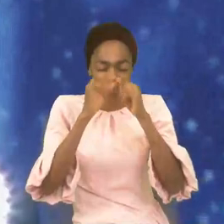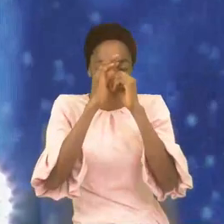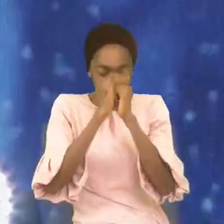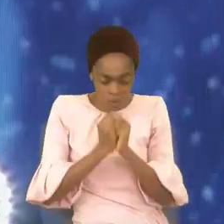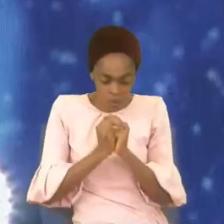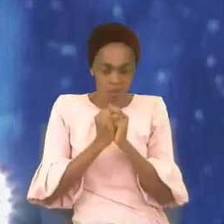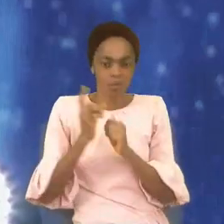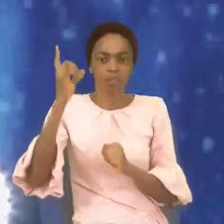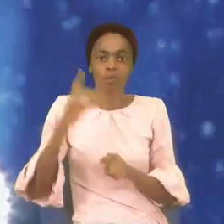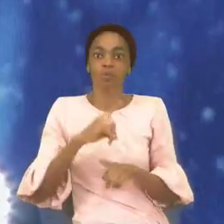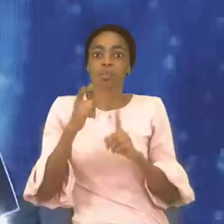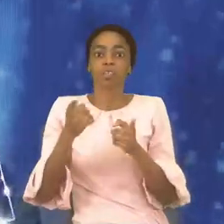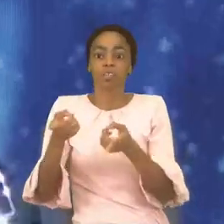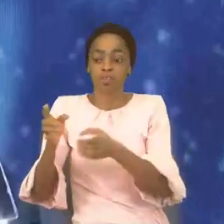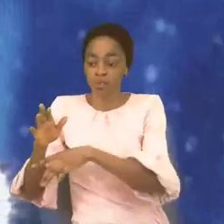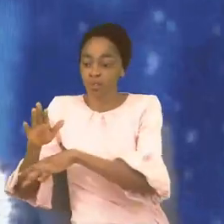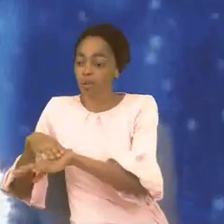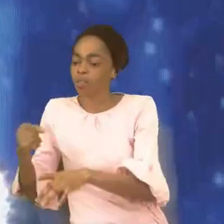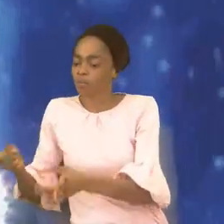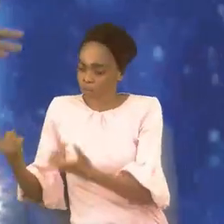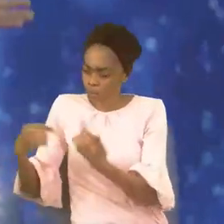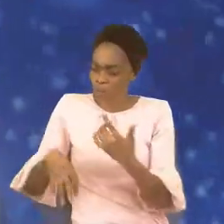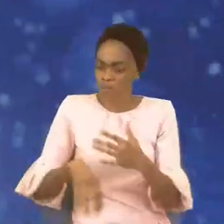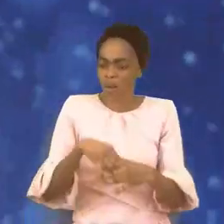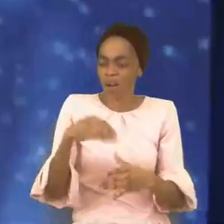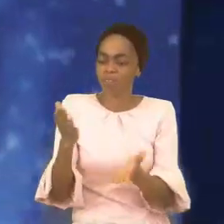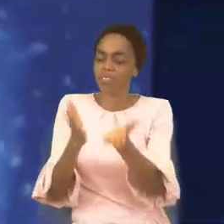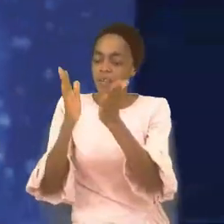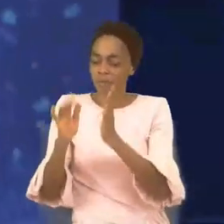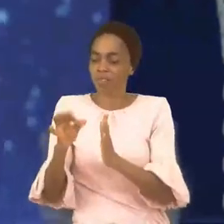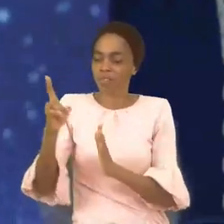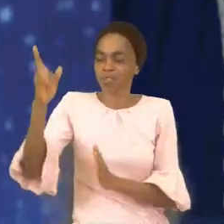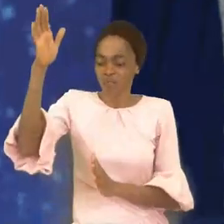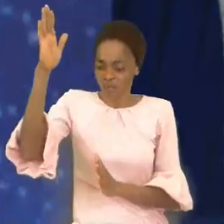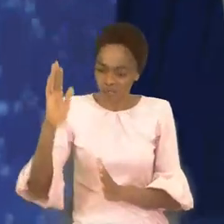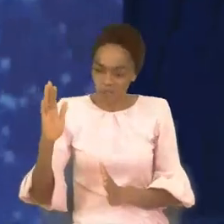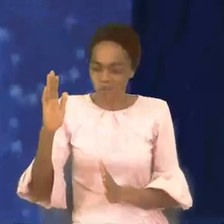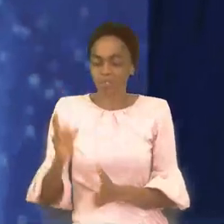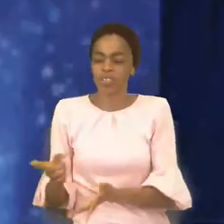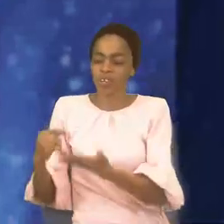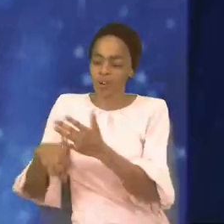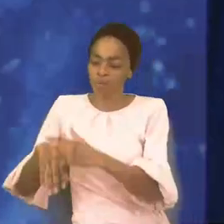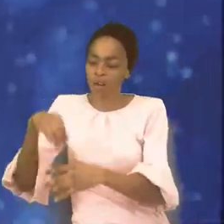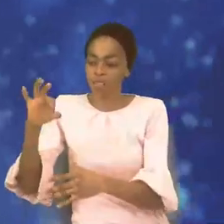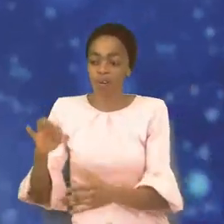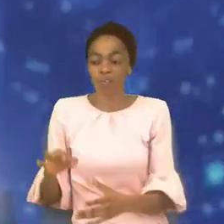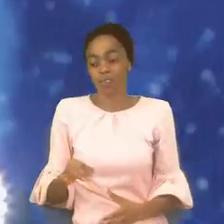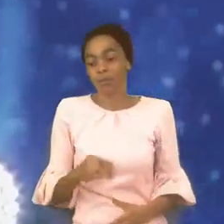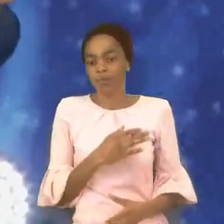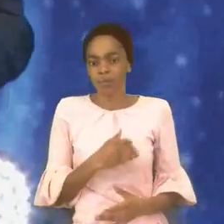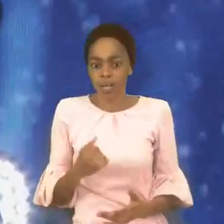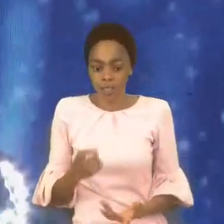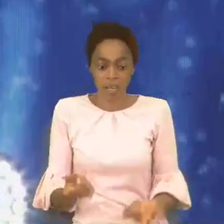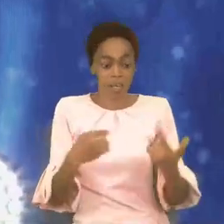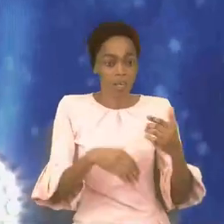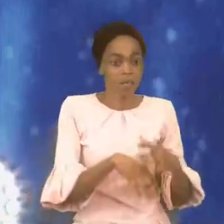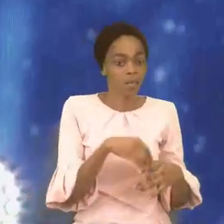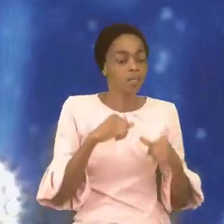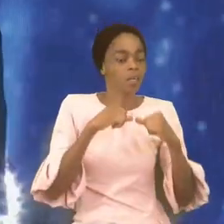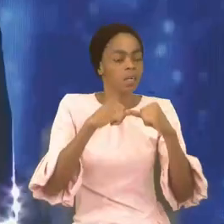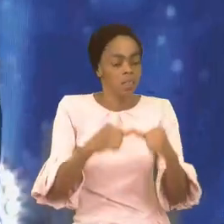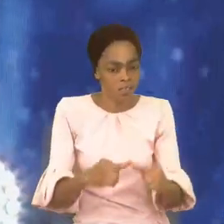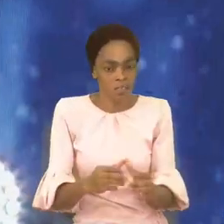Seigneur. Et quand on les a dit, Meshach, Abednego, serviteur du Dieu très haut, sortez. Ils sont sortis,